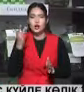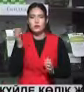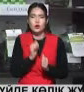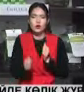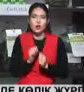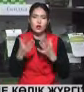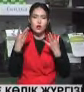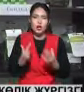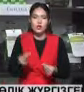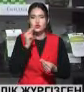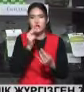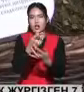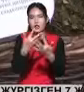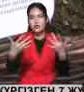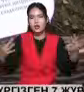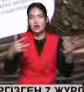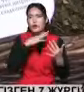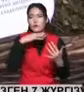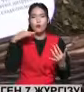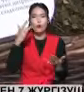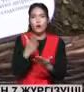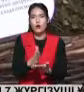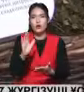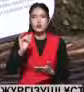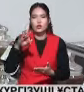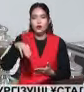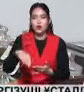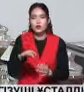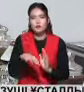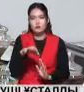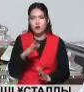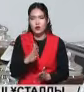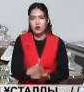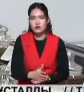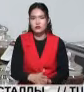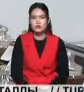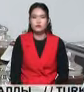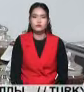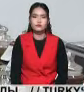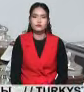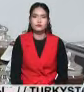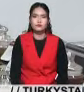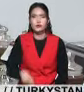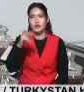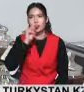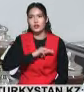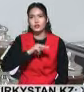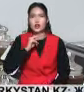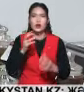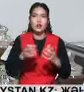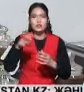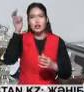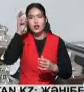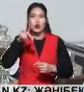ішеді. Түрлері өте көп. Тиісінше талғаммен тұтынатындар артқан. Этнических видов напитков. Шай жапырақтарының қара және